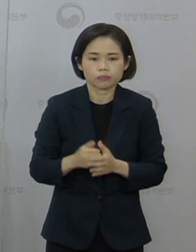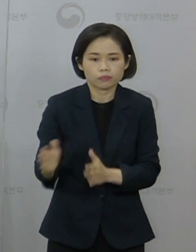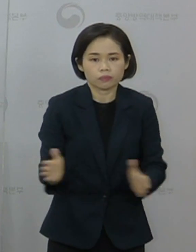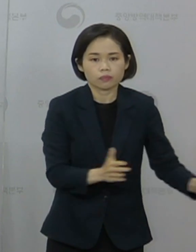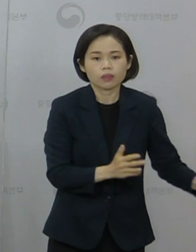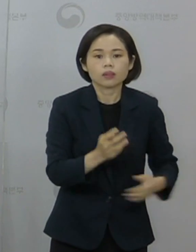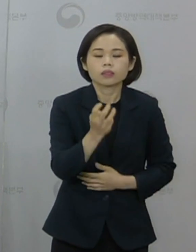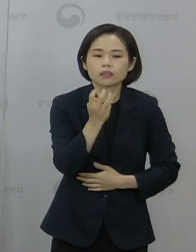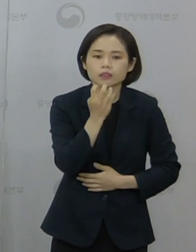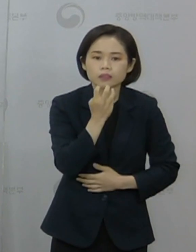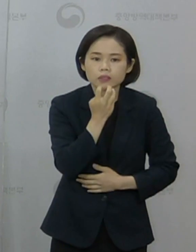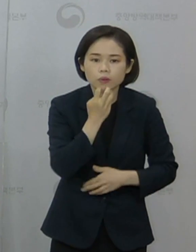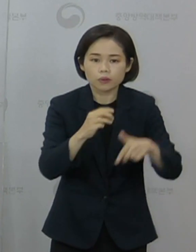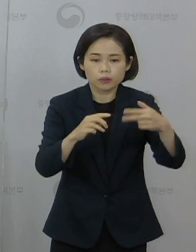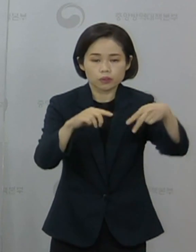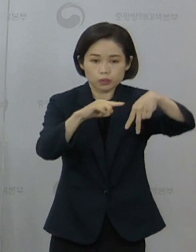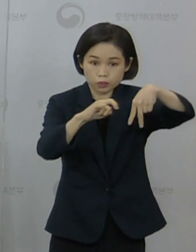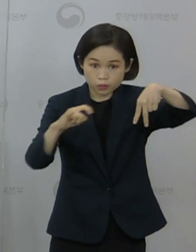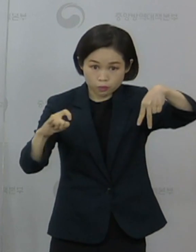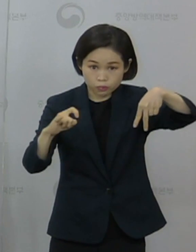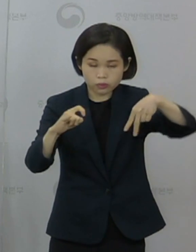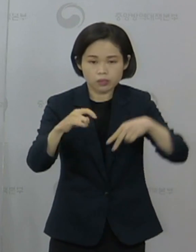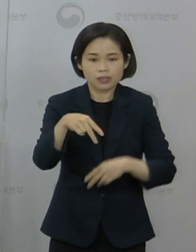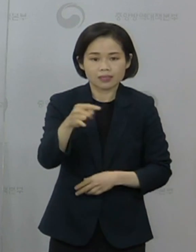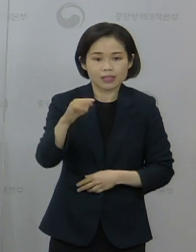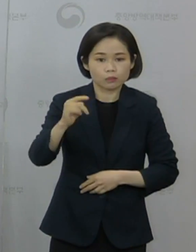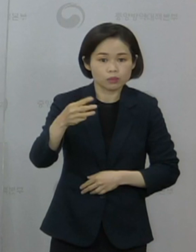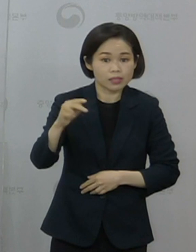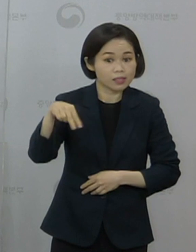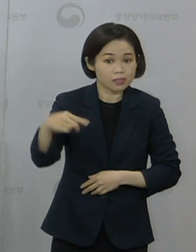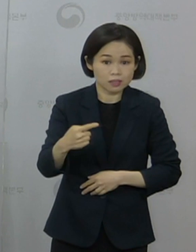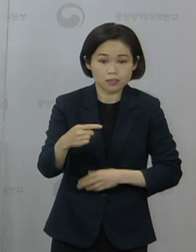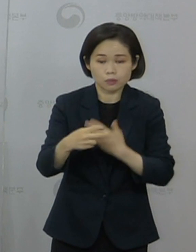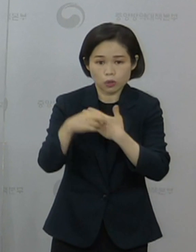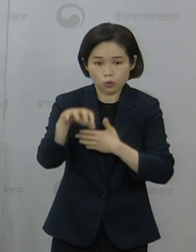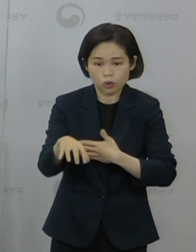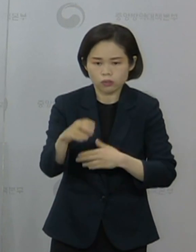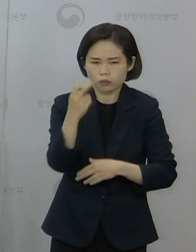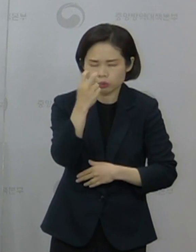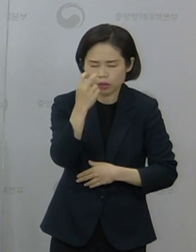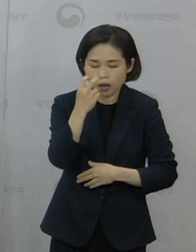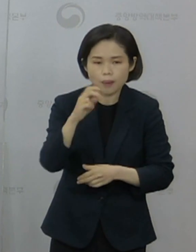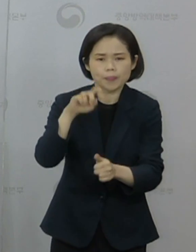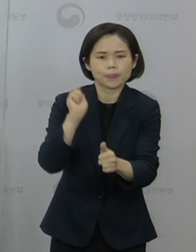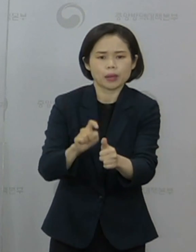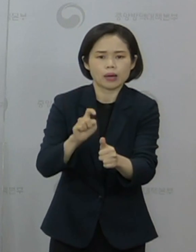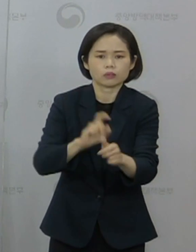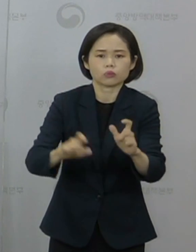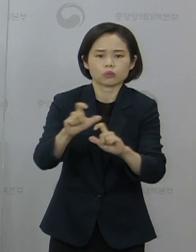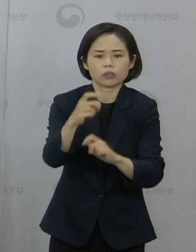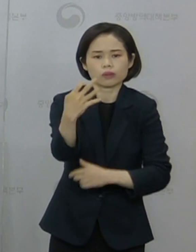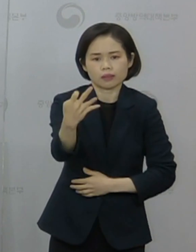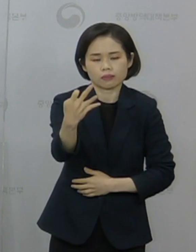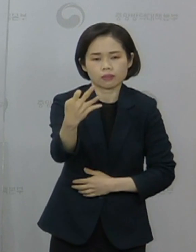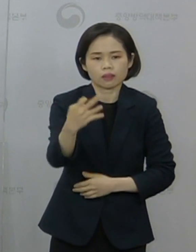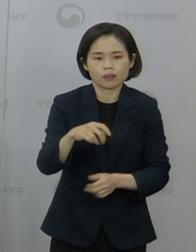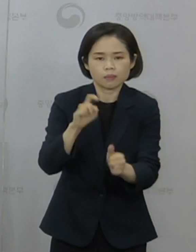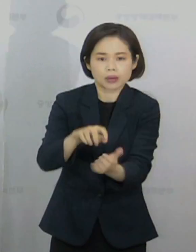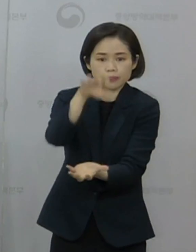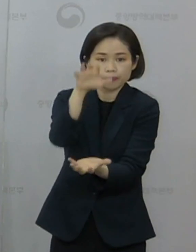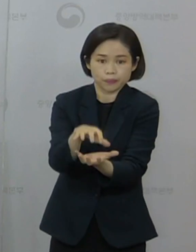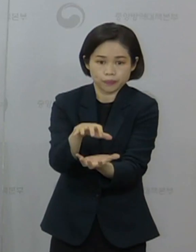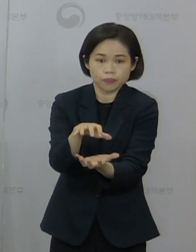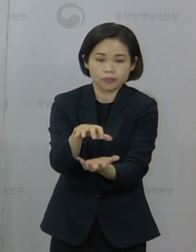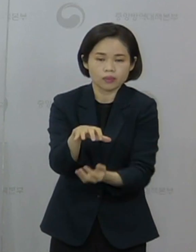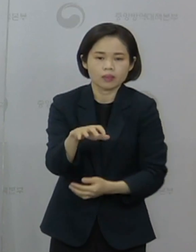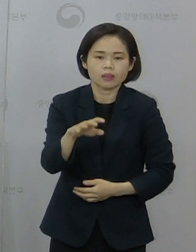서울 서대문구의 세브란스병원 관련해서 조사 중인 14명이 추가로 확장되어 현재까지 2 적 확진 자는